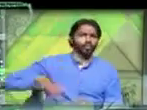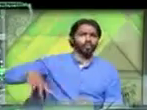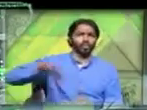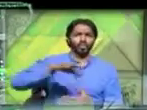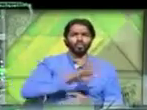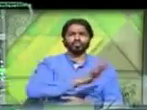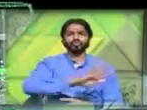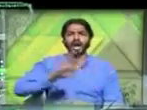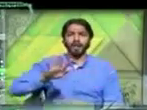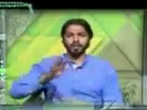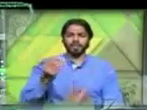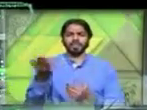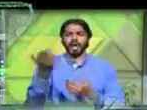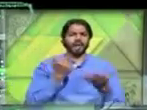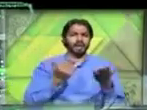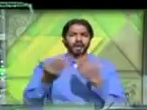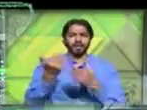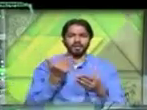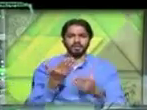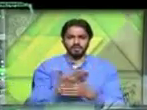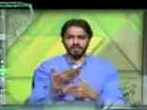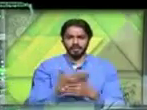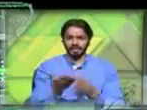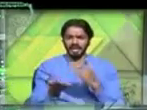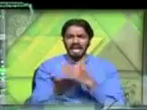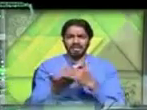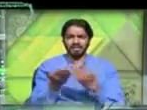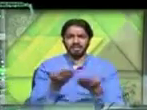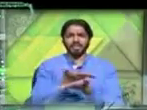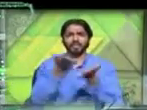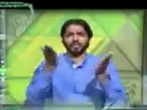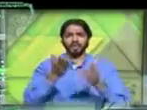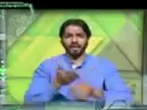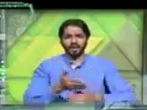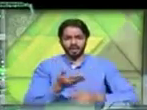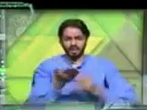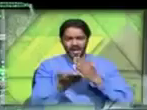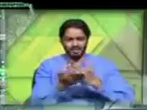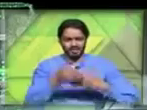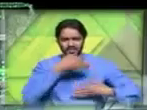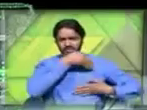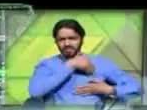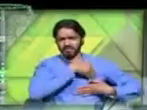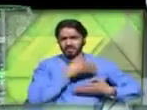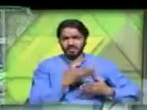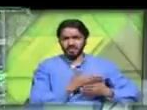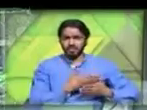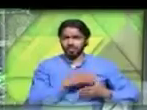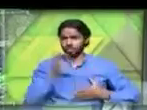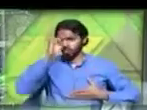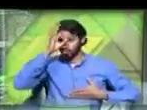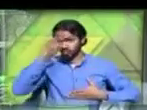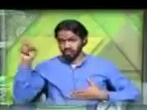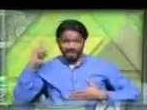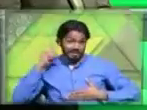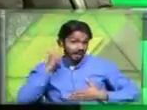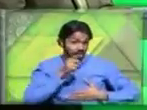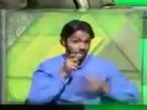ذلك لم تهز هذه الآية قلوب كثيرة، بل تجاهلتها قلوب